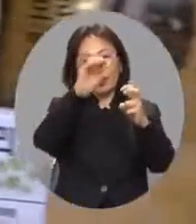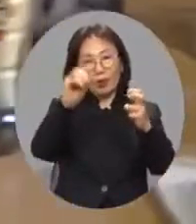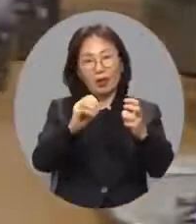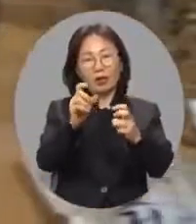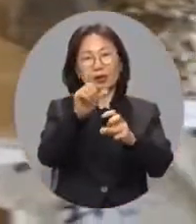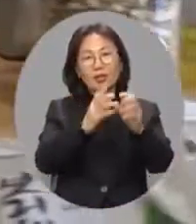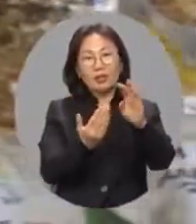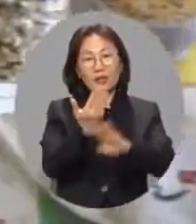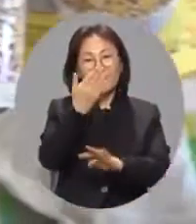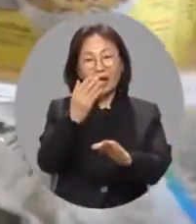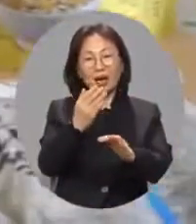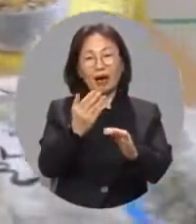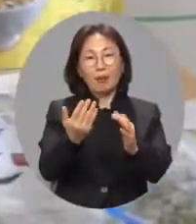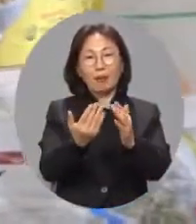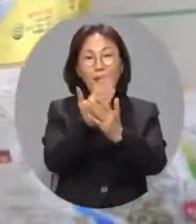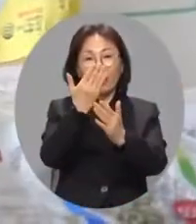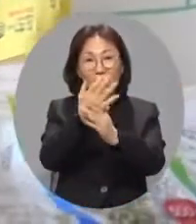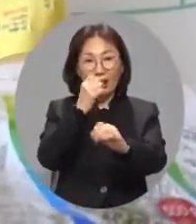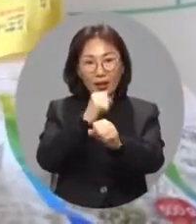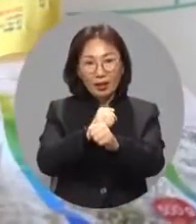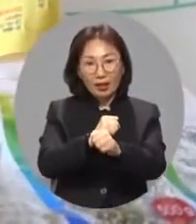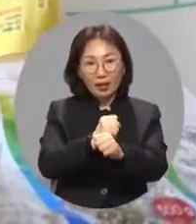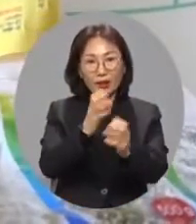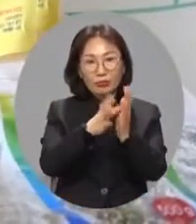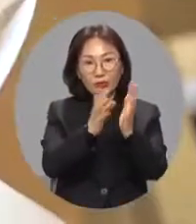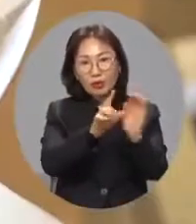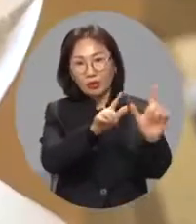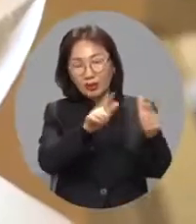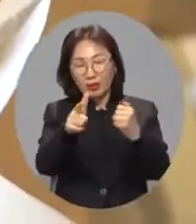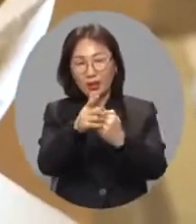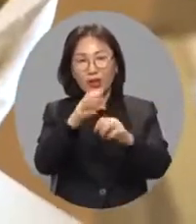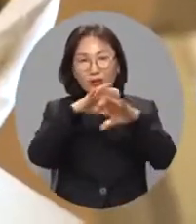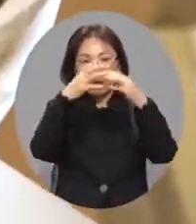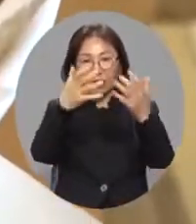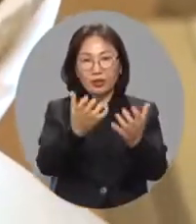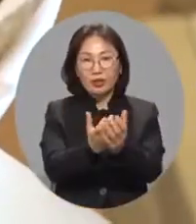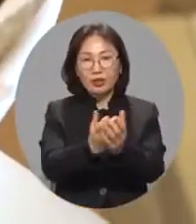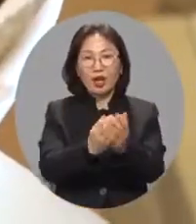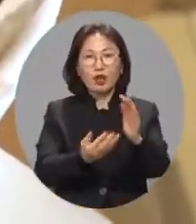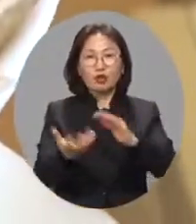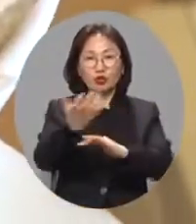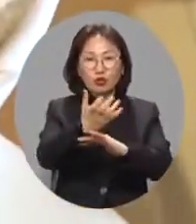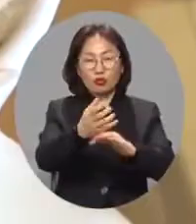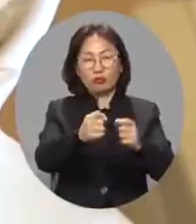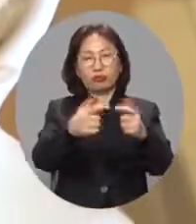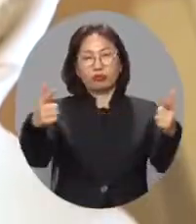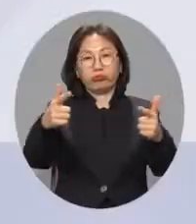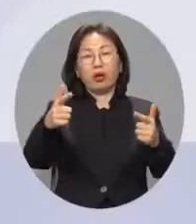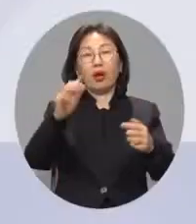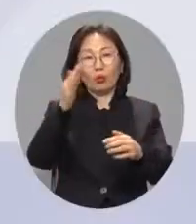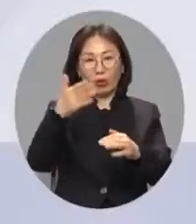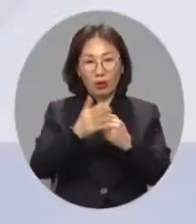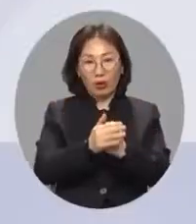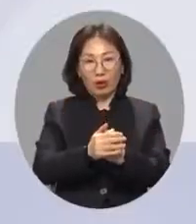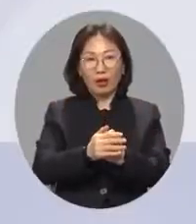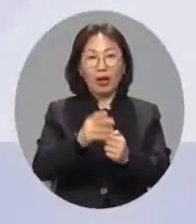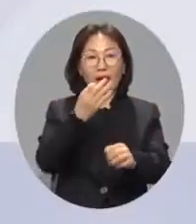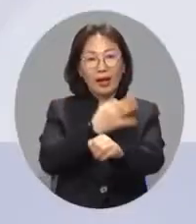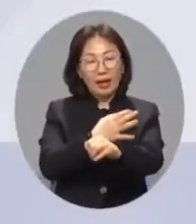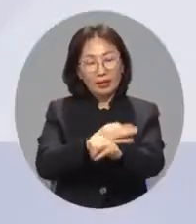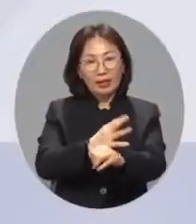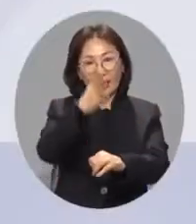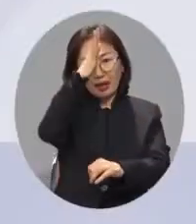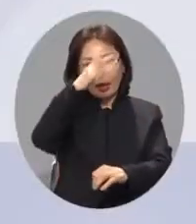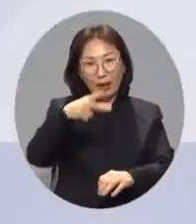증가한 가공 농식품과 축산물 수출이 전체 수출 증가를 이끌었다고 분석했습니다. 특히 가정 간편식인